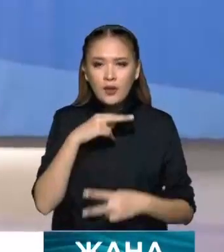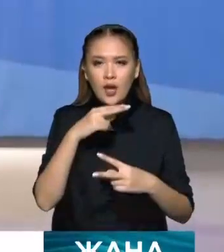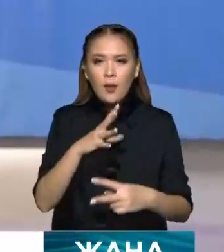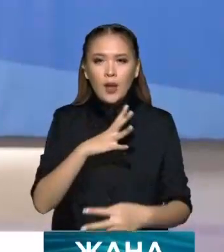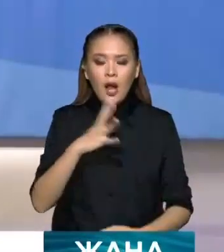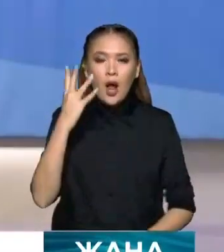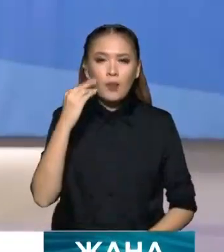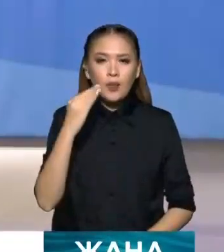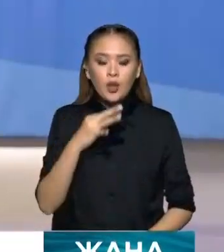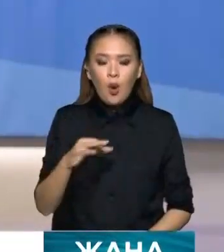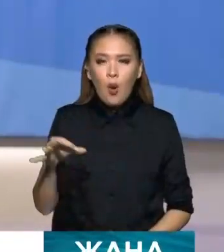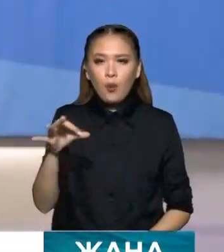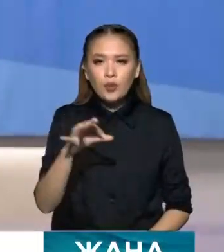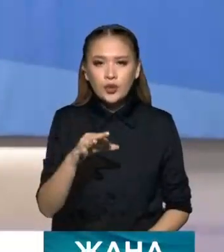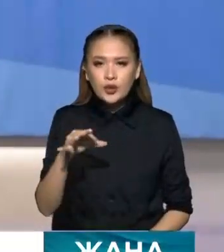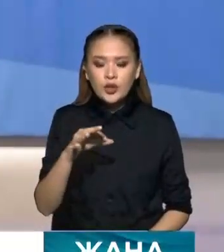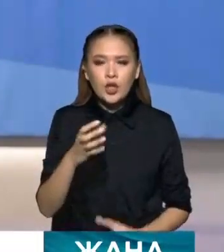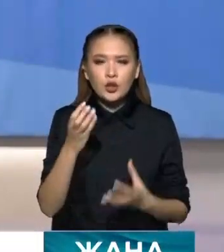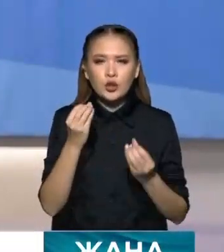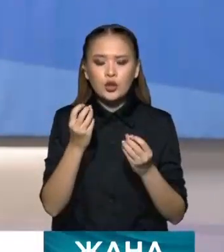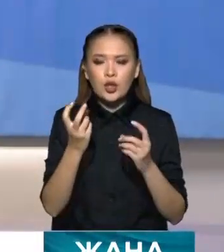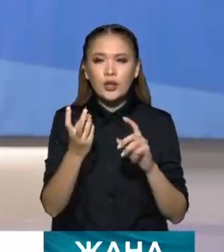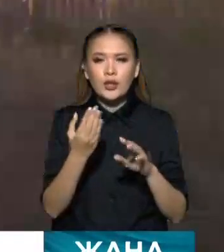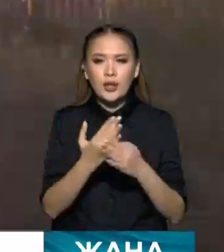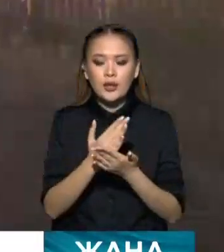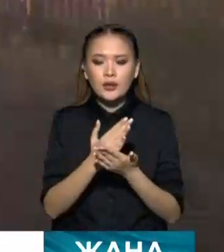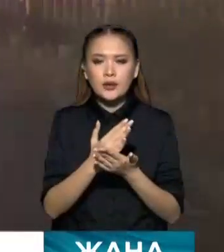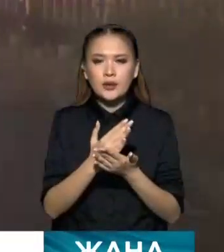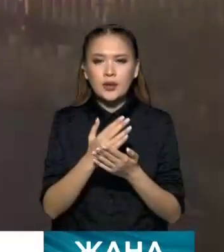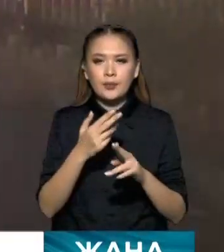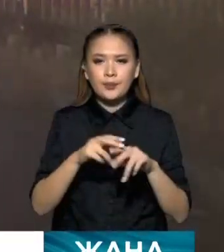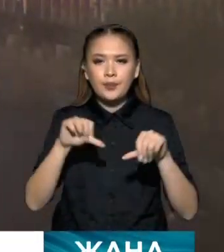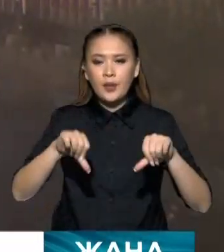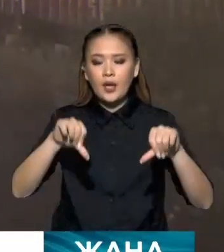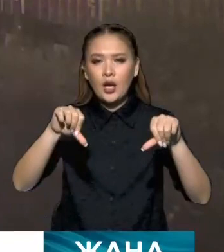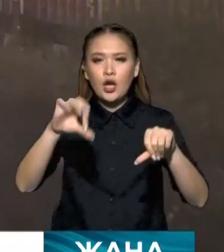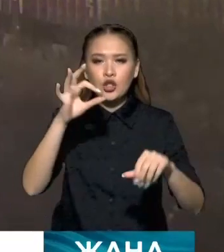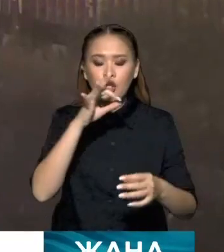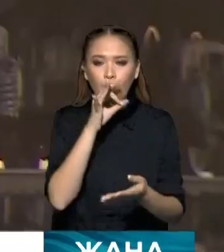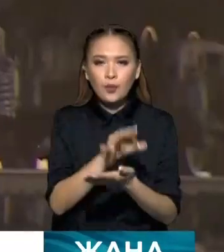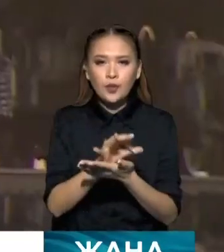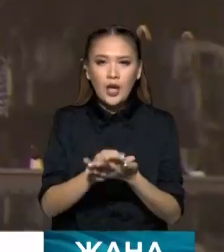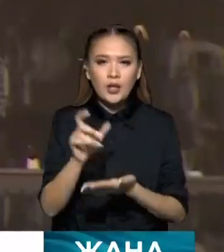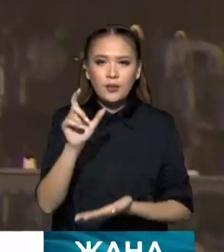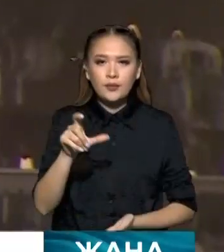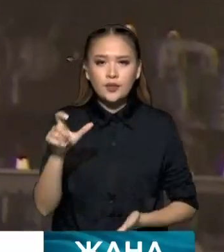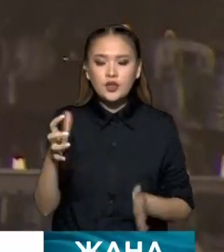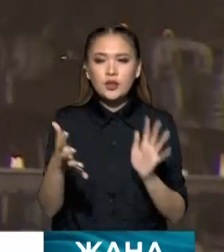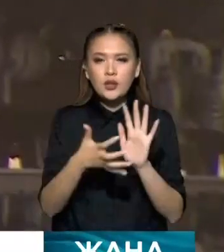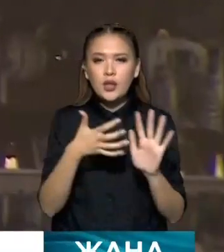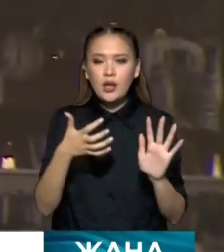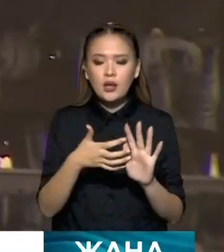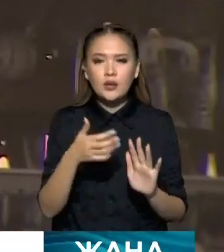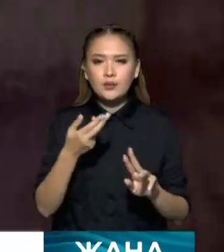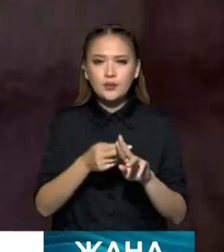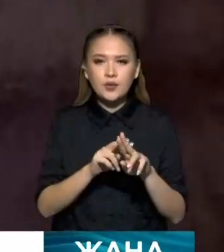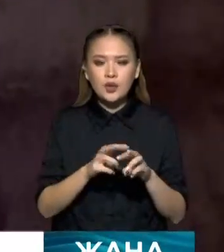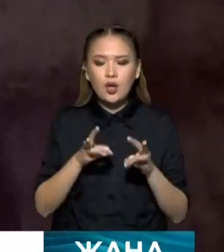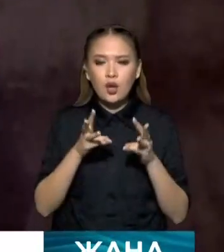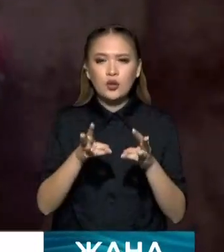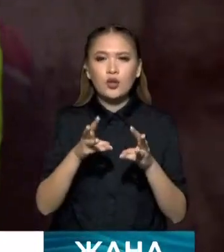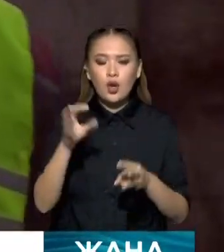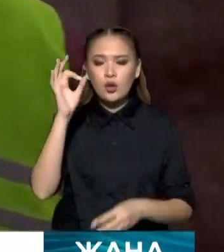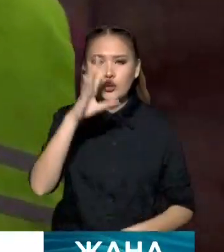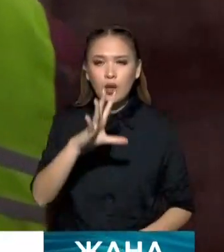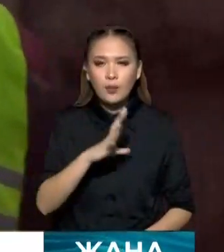Алматы облысында Шемолған және тағы да екінші станциядан. Жауаптылардың сөзінше биыл көмір тапшылығы болмайды. Мәселен, жыл басынан бері